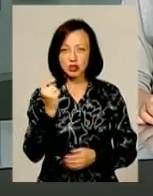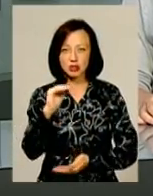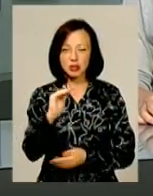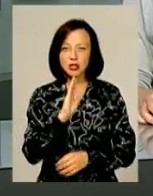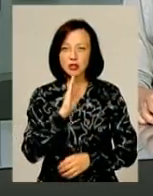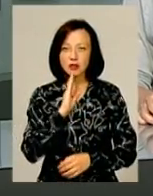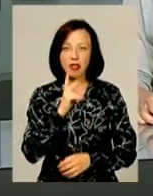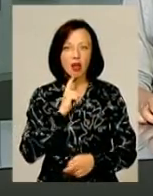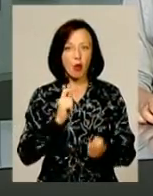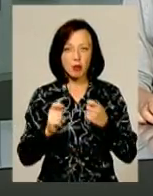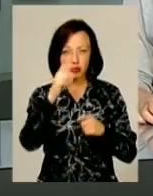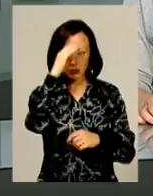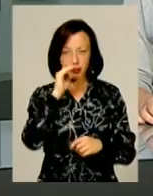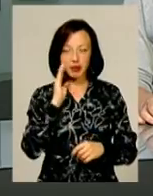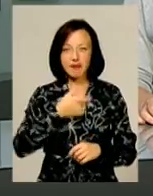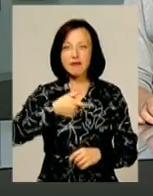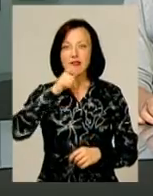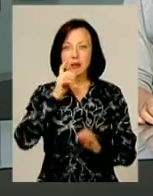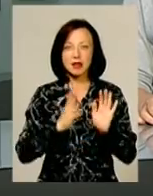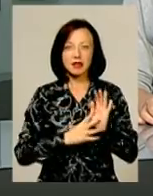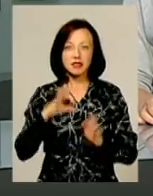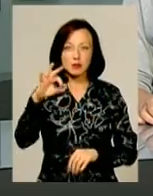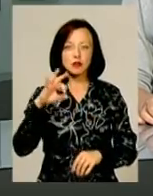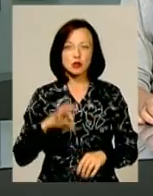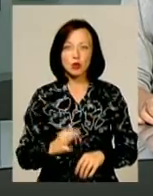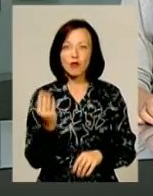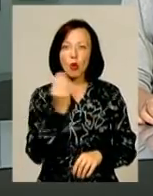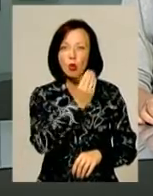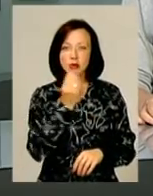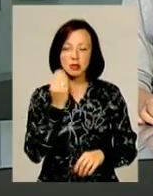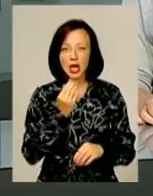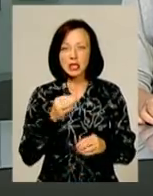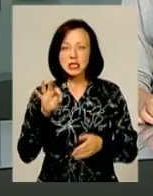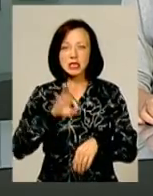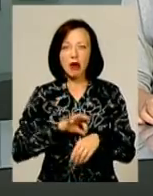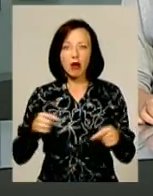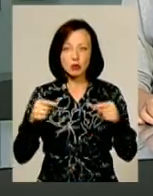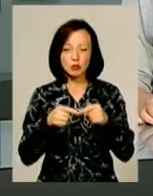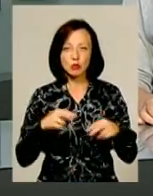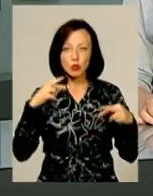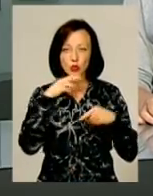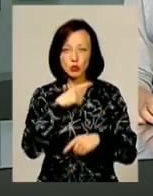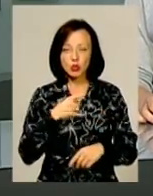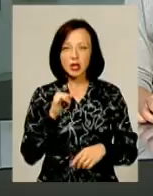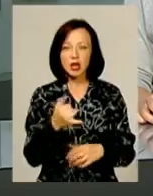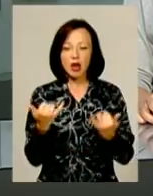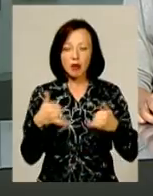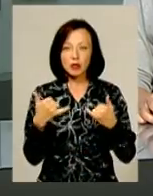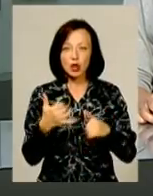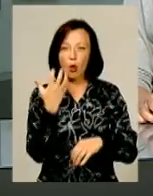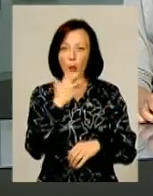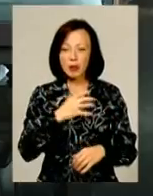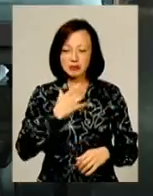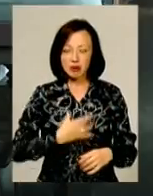за необережності батьків випила 9-відсотковий оцет. З діагнозом харчове отруєння та хімічний опік стравоходу